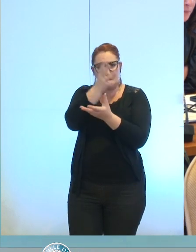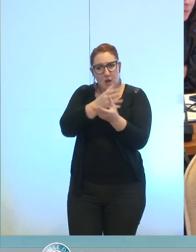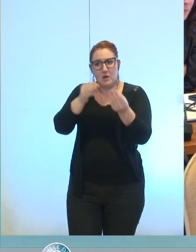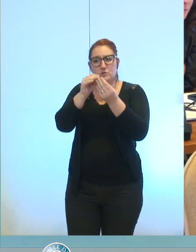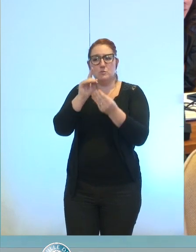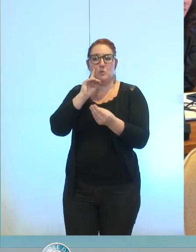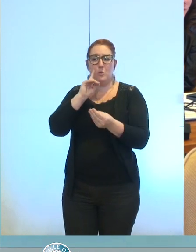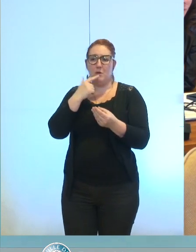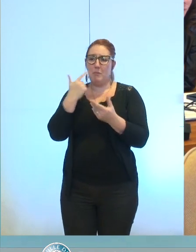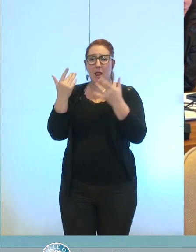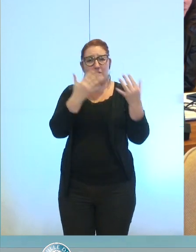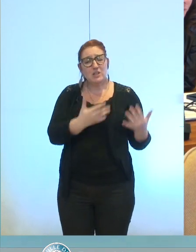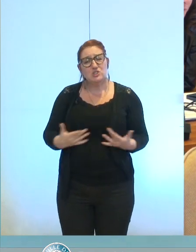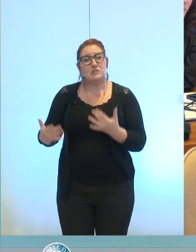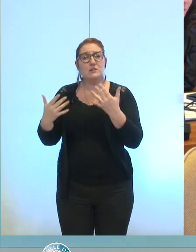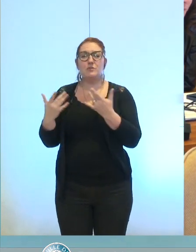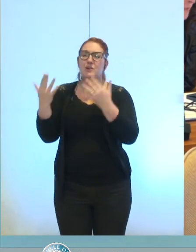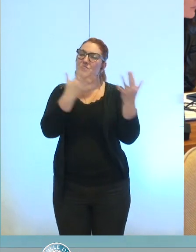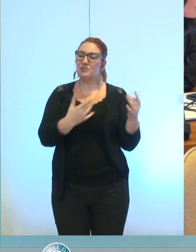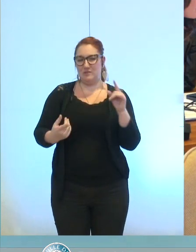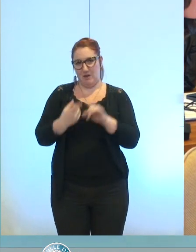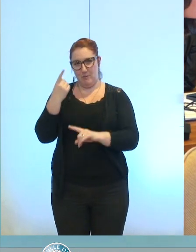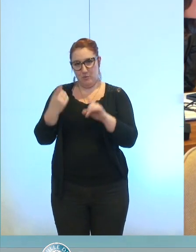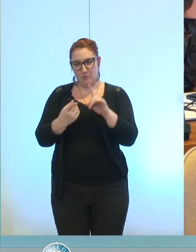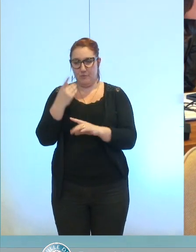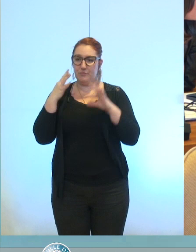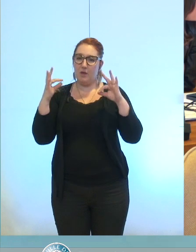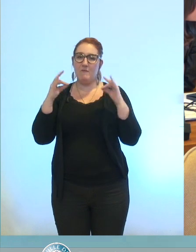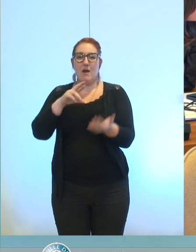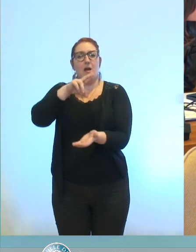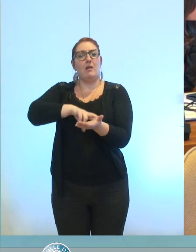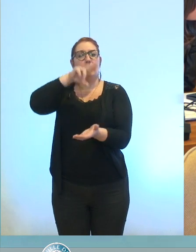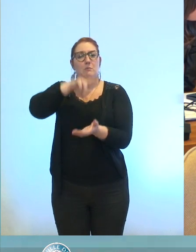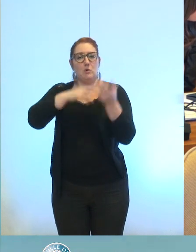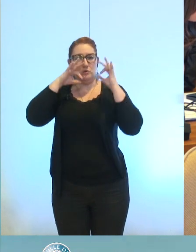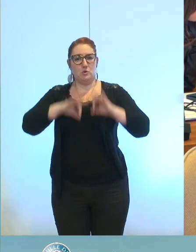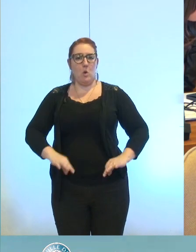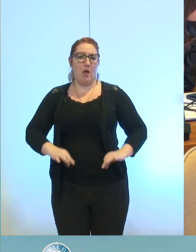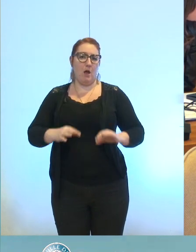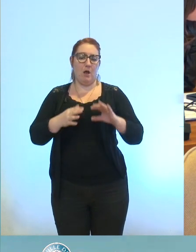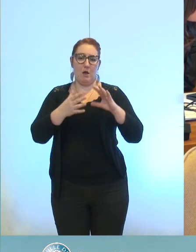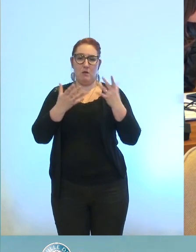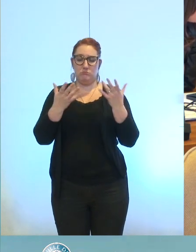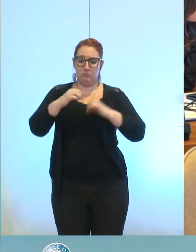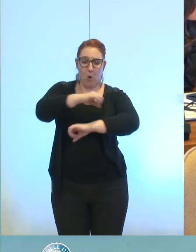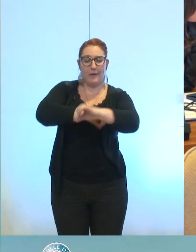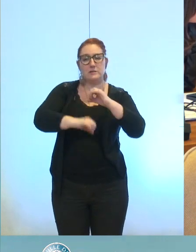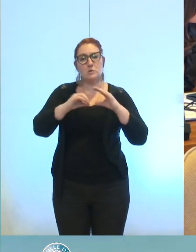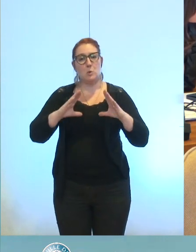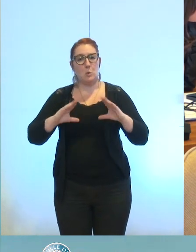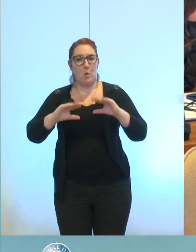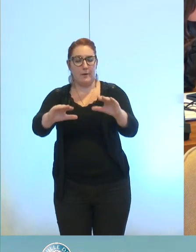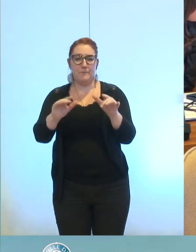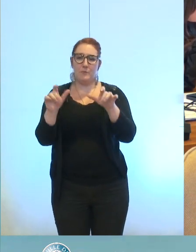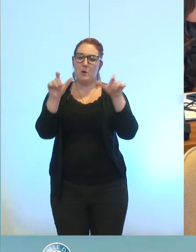sont importants à propos de l'application des rythmes scolaires donc on a vu dans l'audit qu'ils